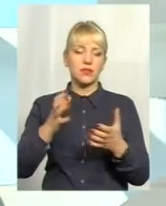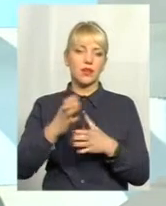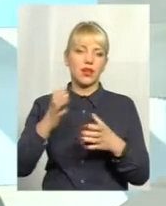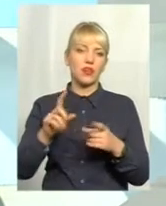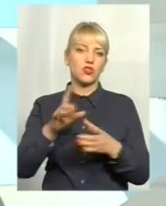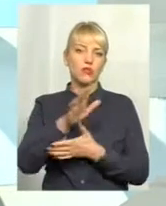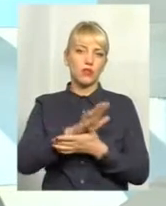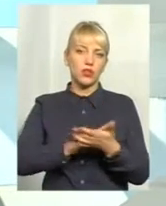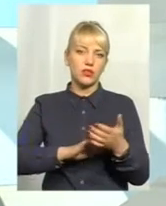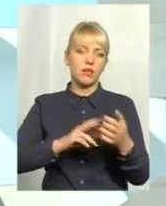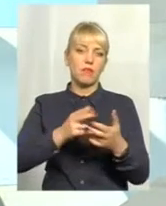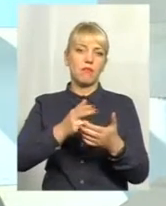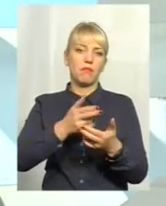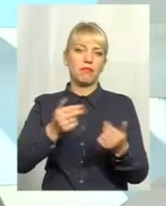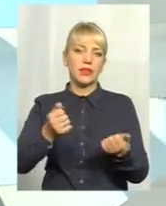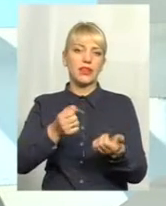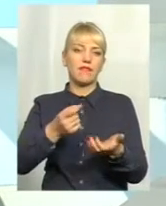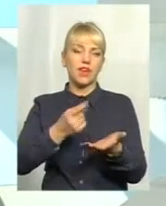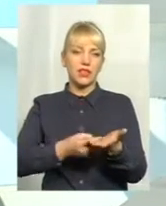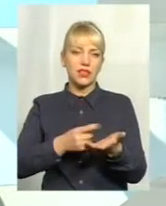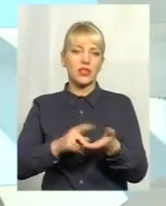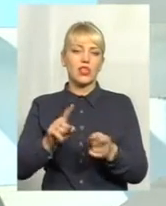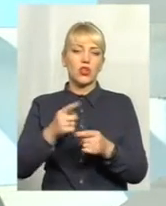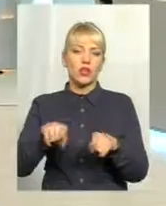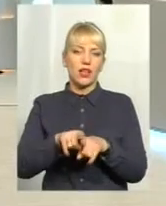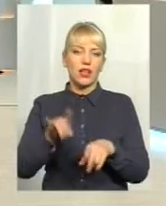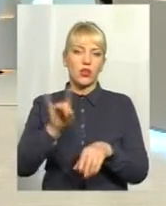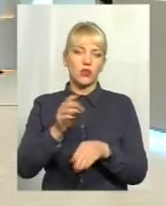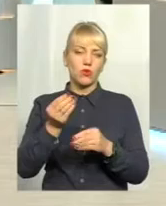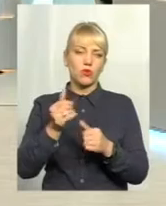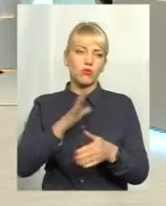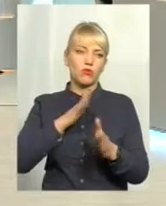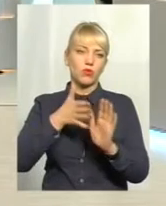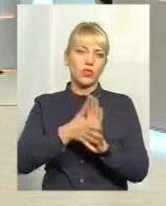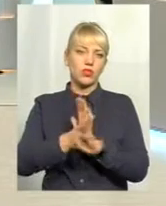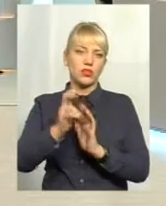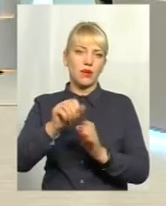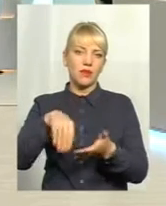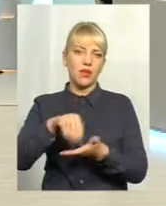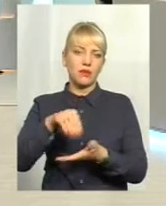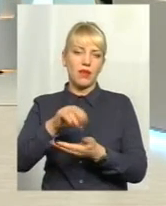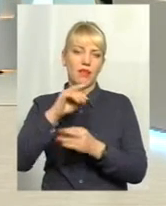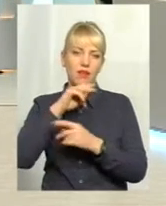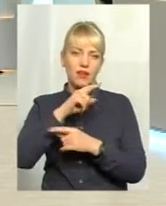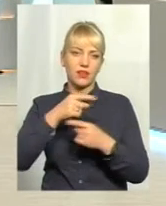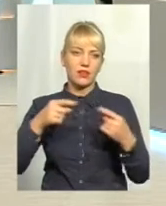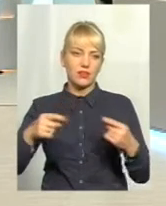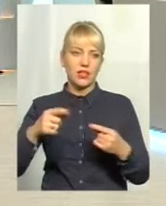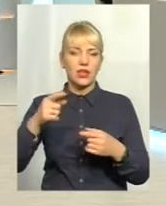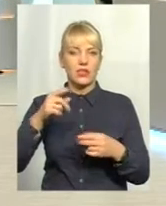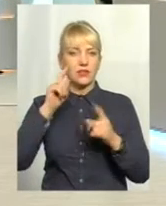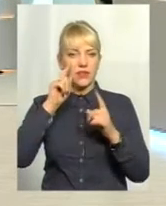щоб подальшому підтвердити, що саме такий розмір коштів був потрачений на придбання ліків. Звертаю увагу, що